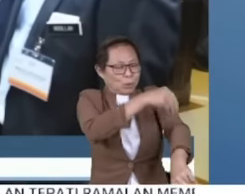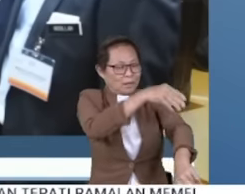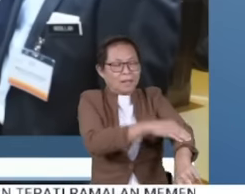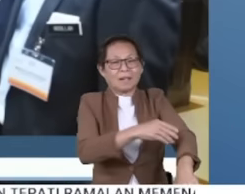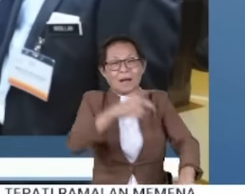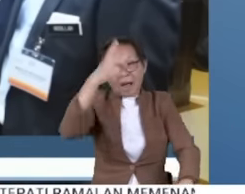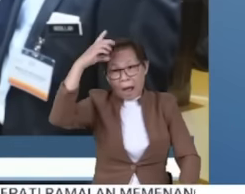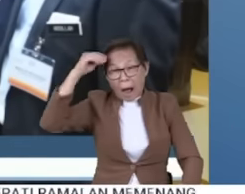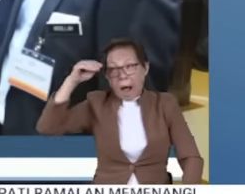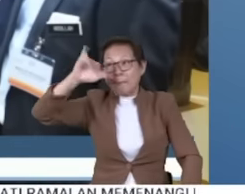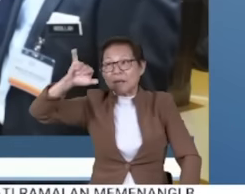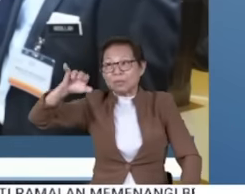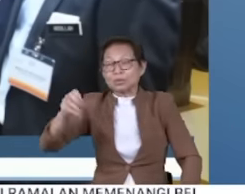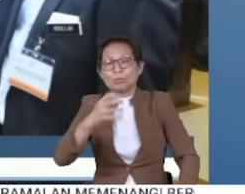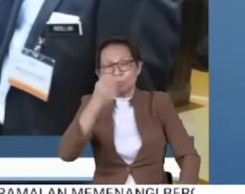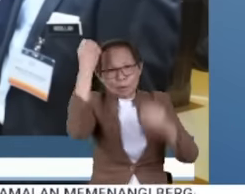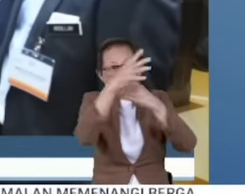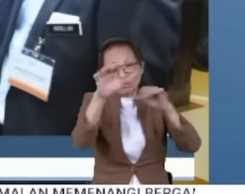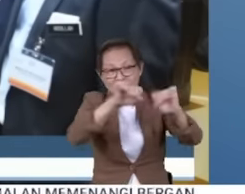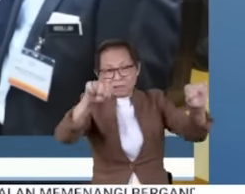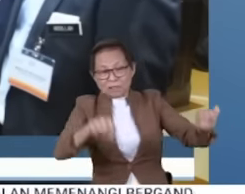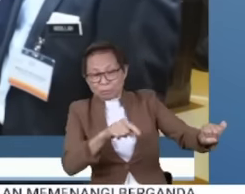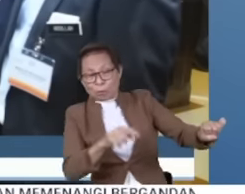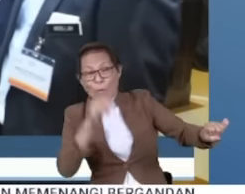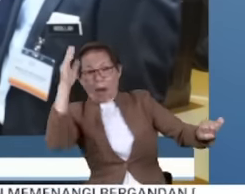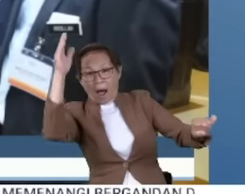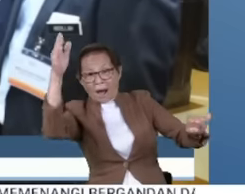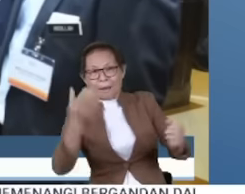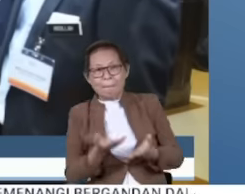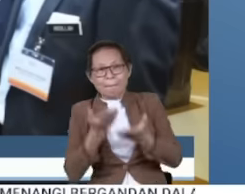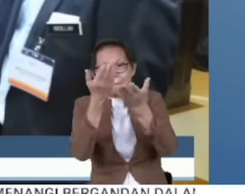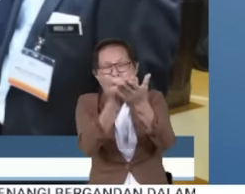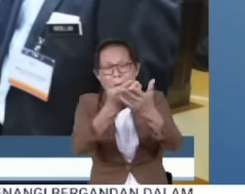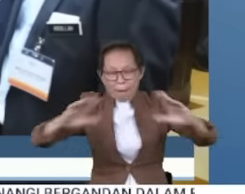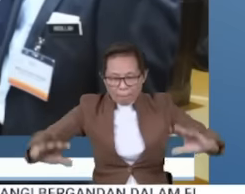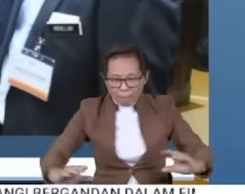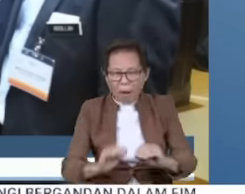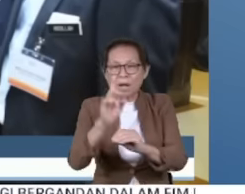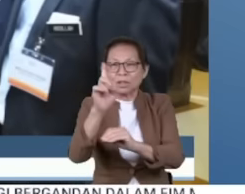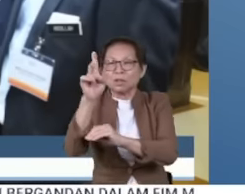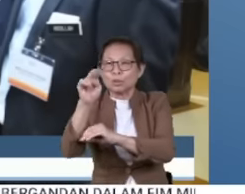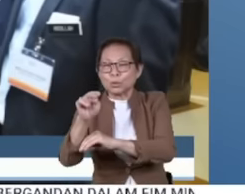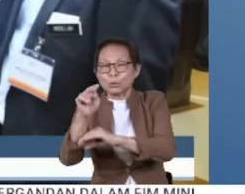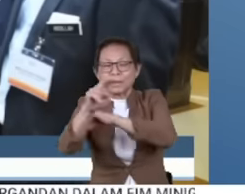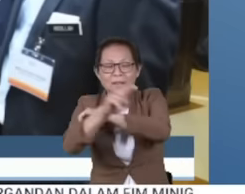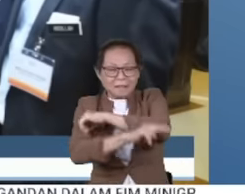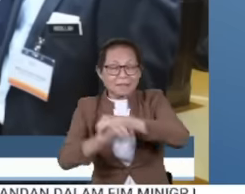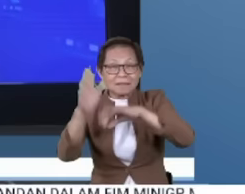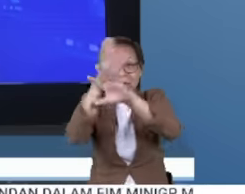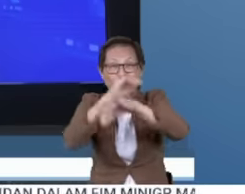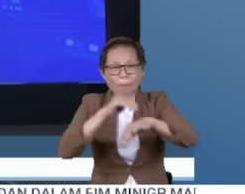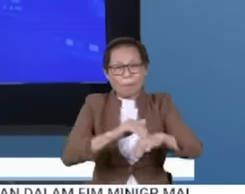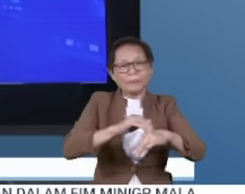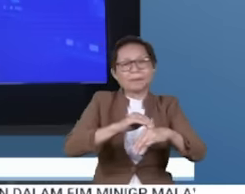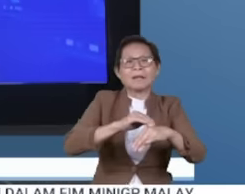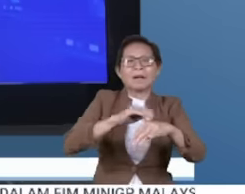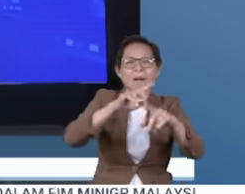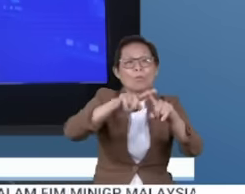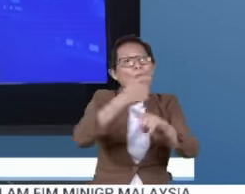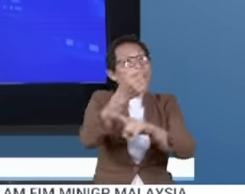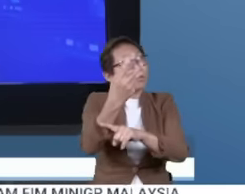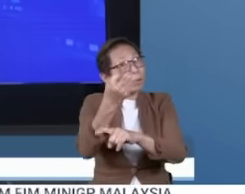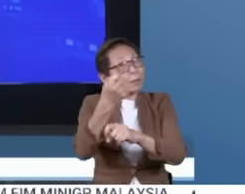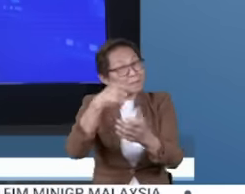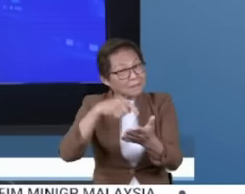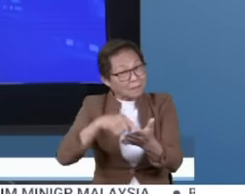Abang Johari memberitahu sistem berkenaan akan dibentangkan pada persidangan dewan undangan Negeri Dun pada Penghujung tahun ini